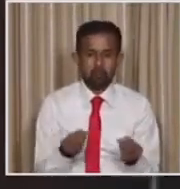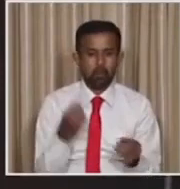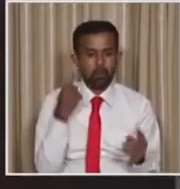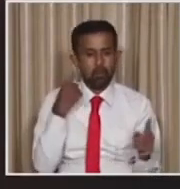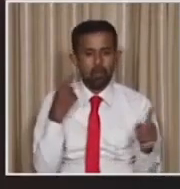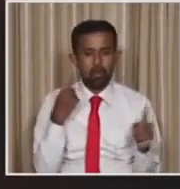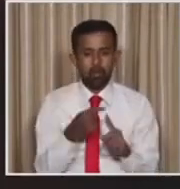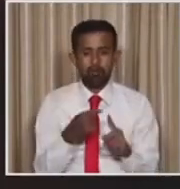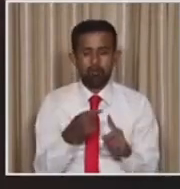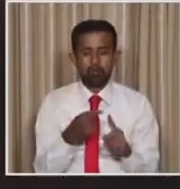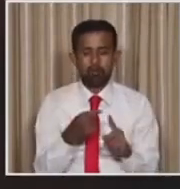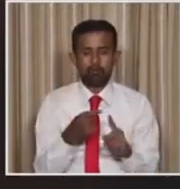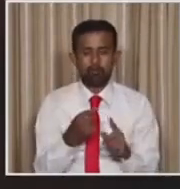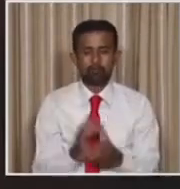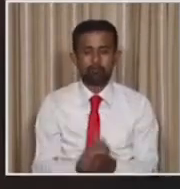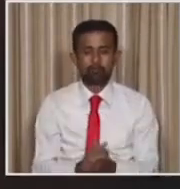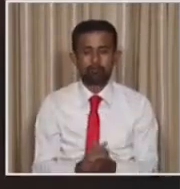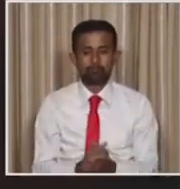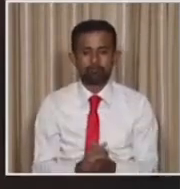පිළිබඳව